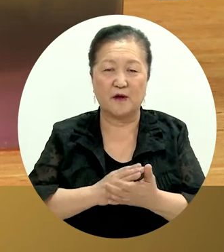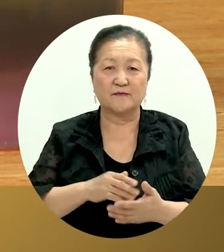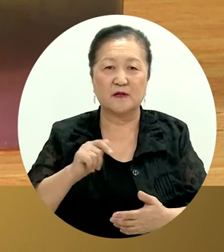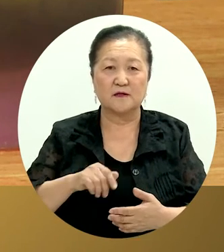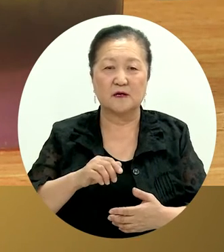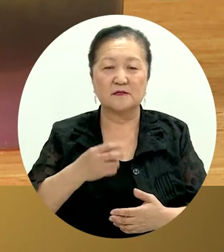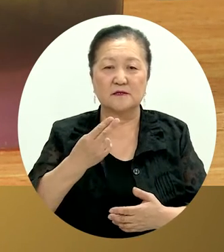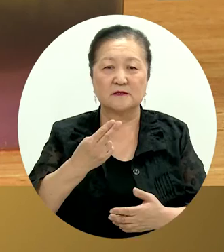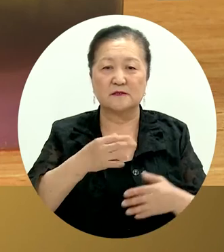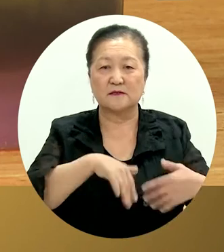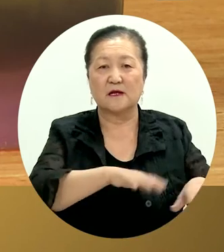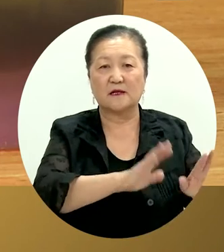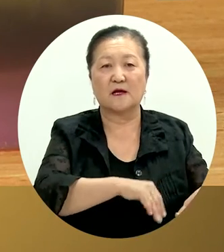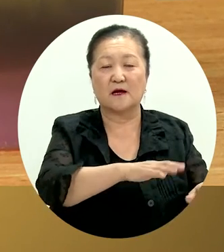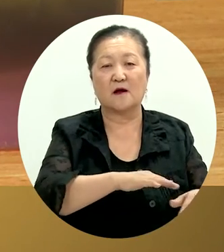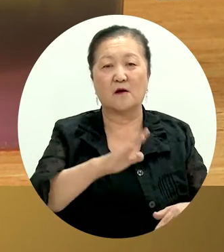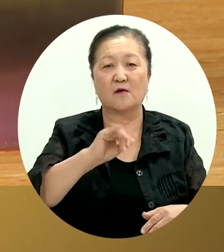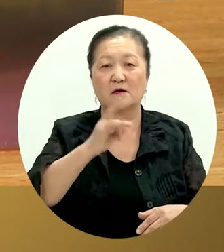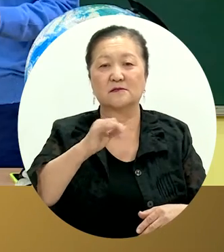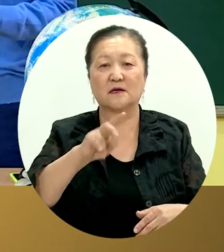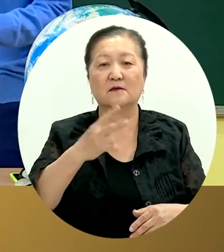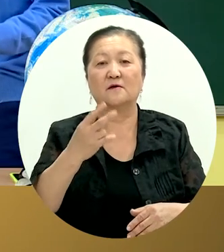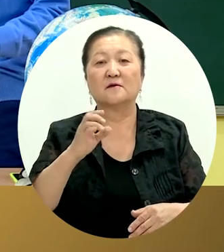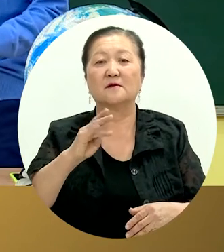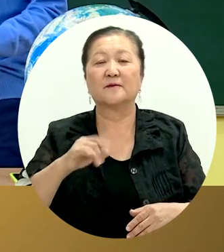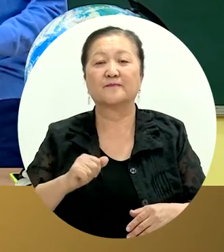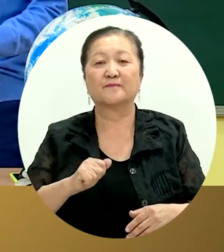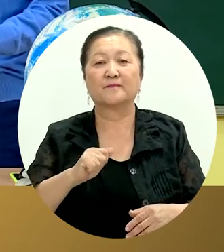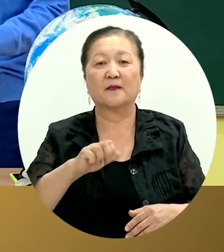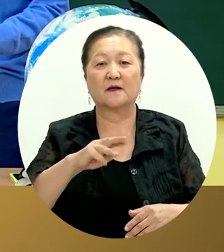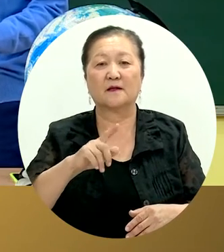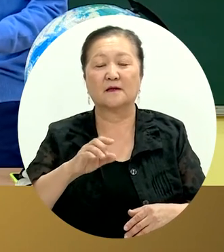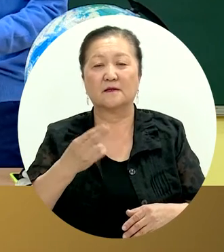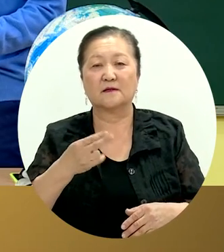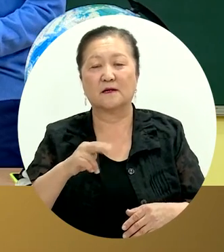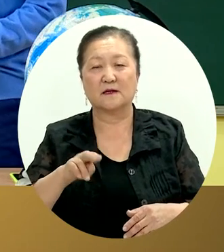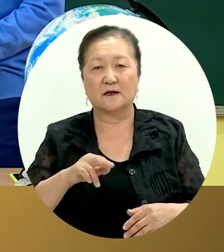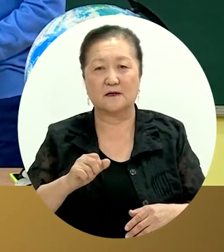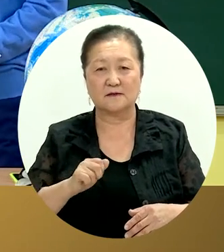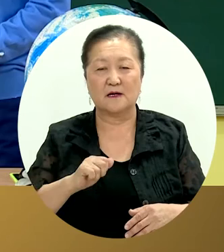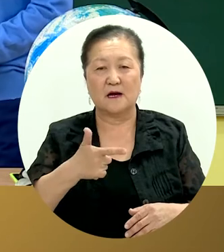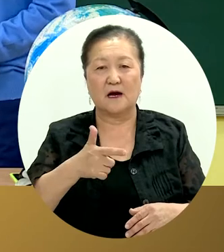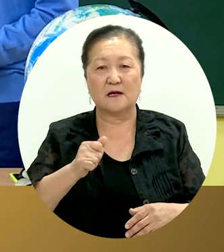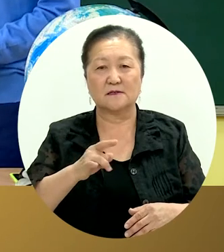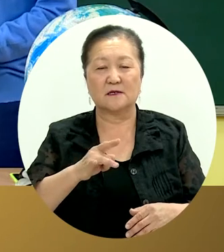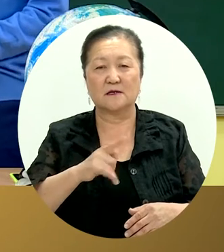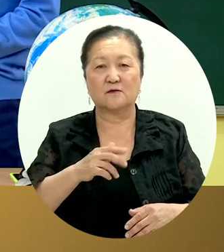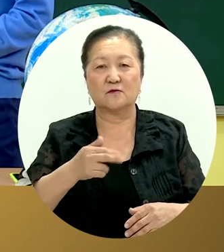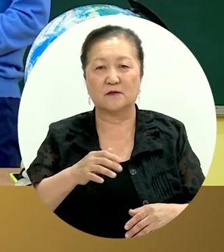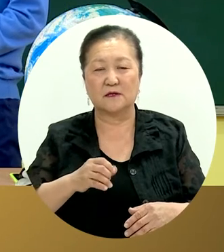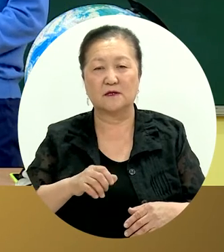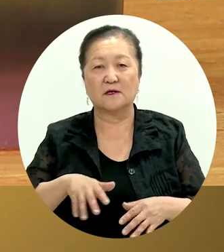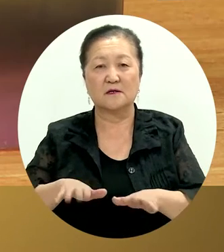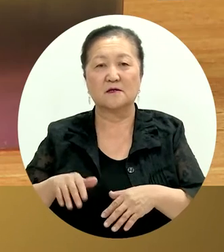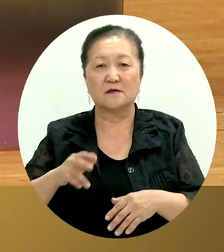гин гэж ойлгох. Далаа урсгал үүсэж гин аа гэсэн. Тэгэхээр одоо намхан Атлантын далаагаас газар дундын тэнгис рүү чиглэсэн. За далаа